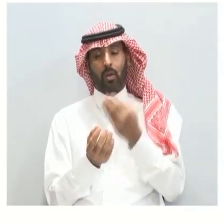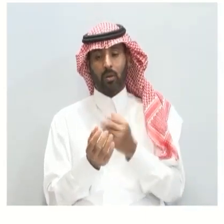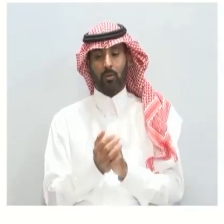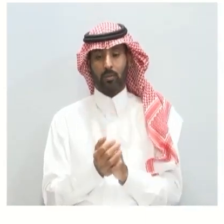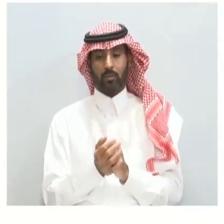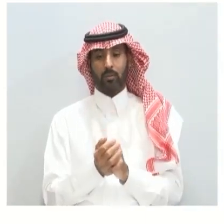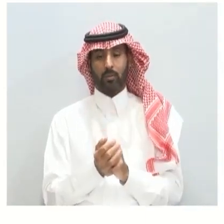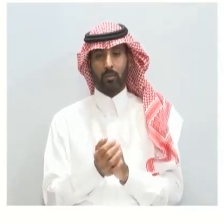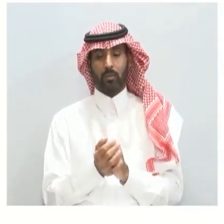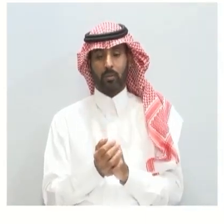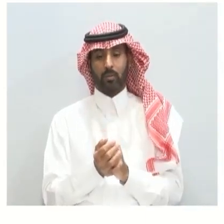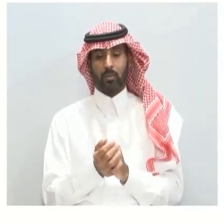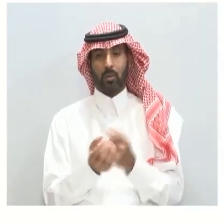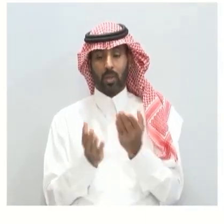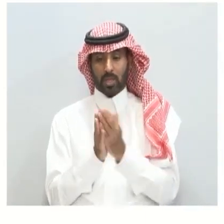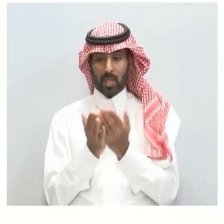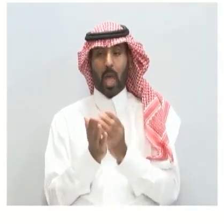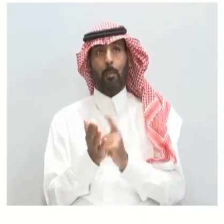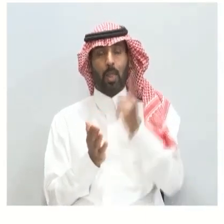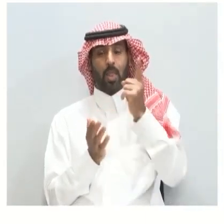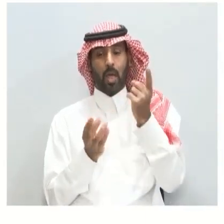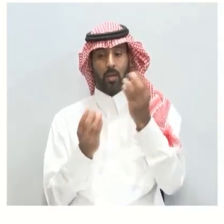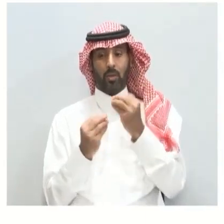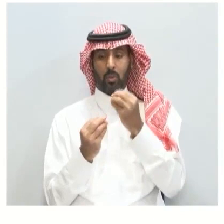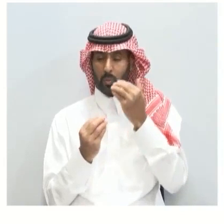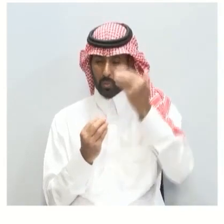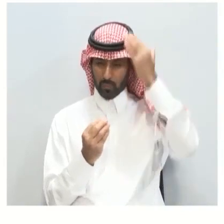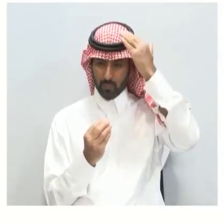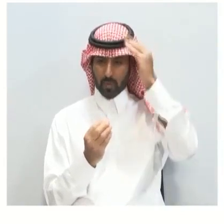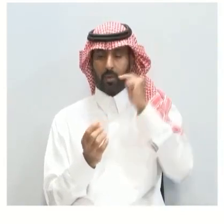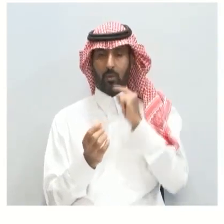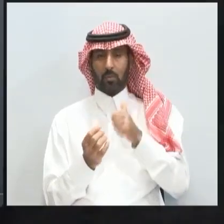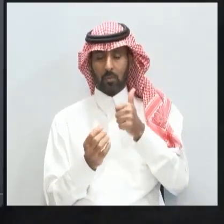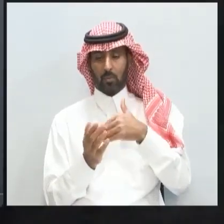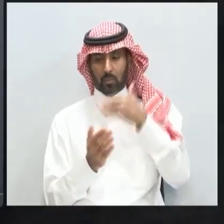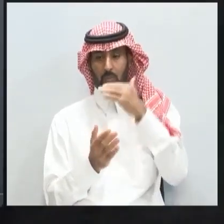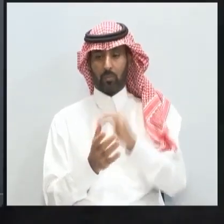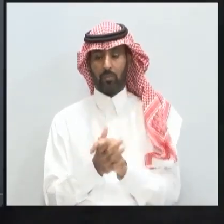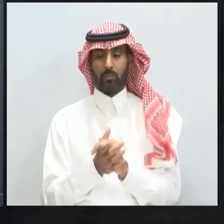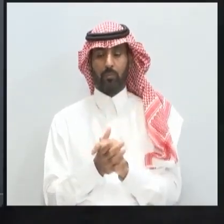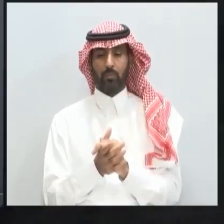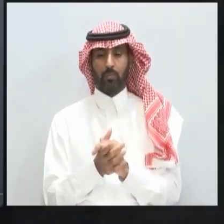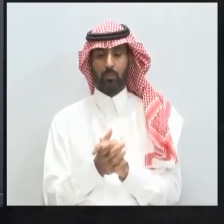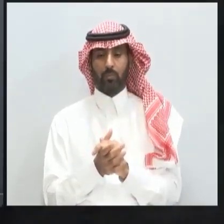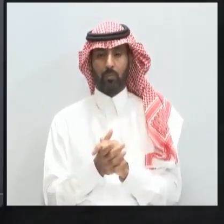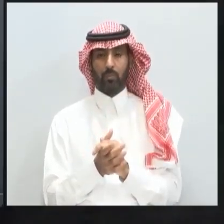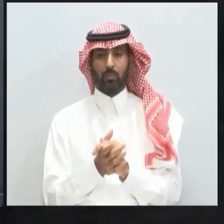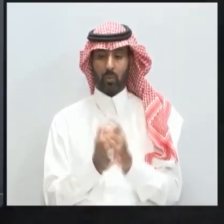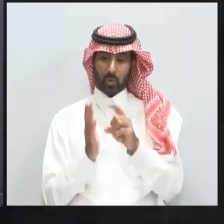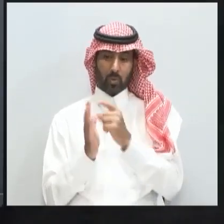كريم فلشر كتاب الله تعالى يشرف هذا العلم ويكفي بذلك